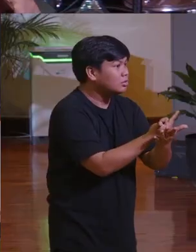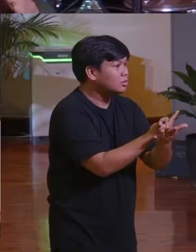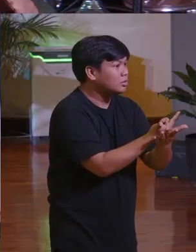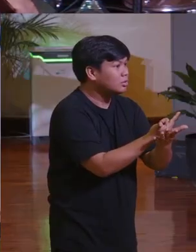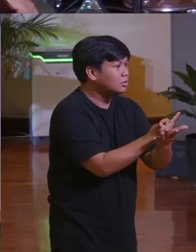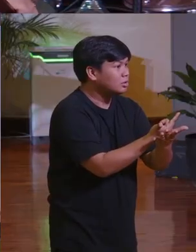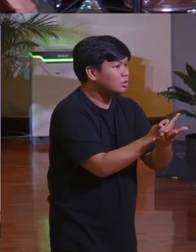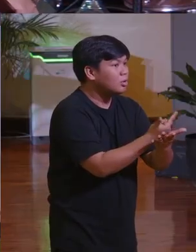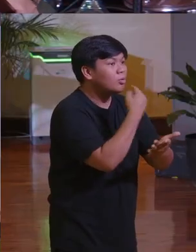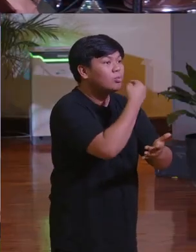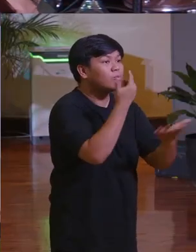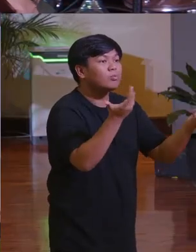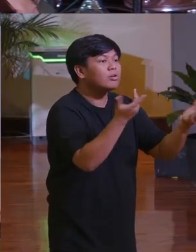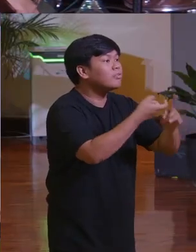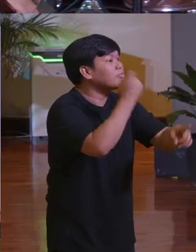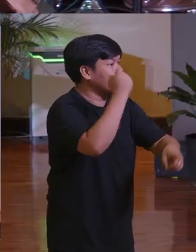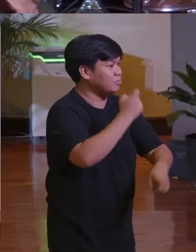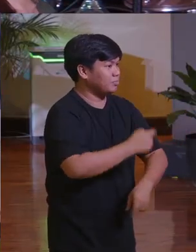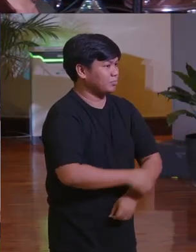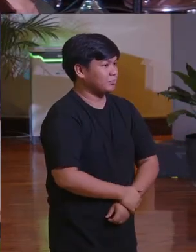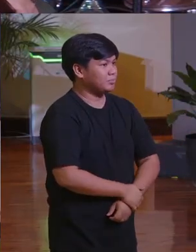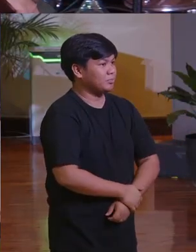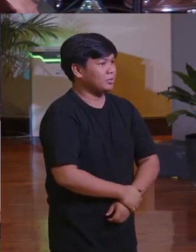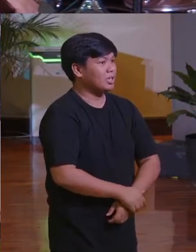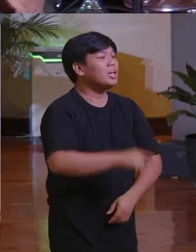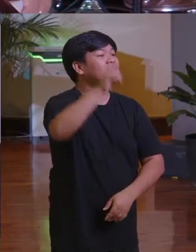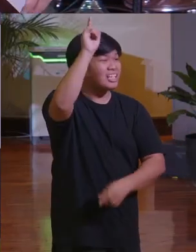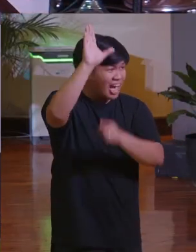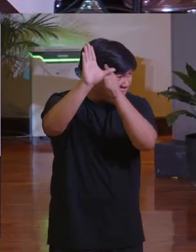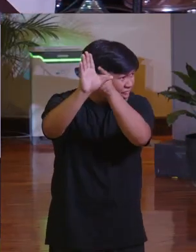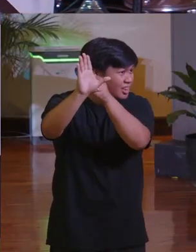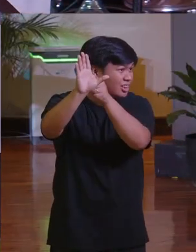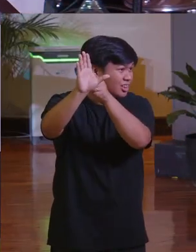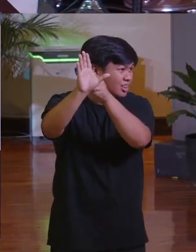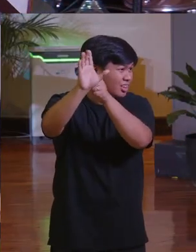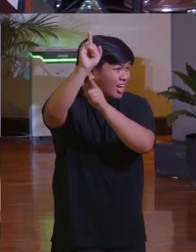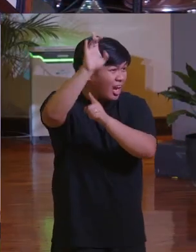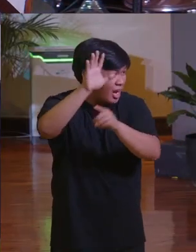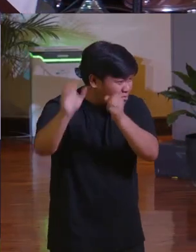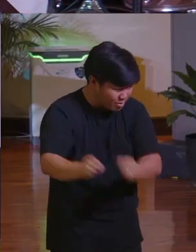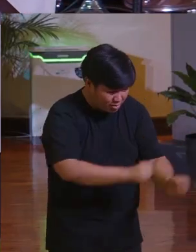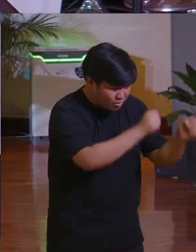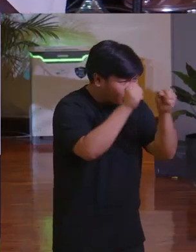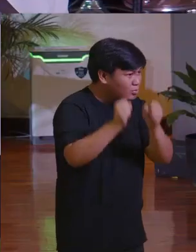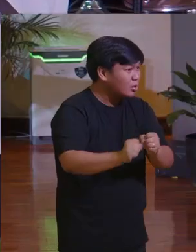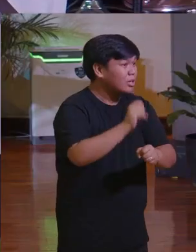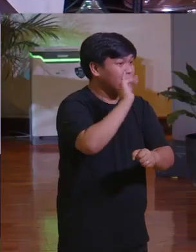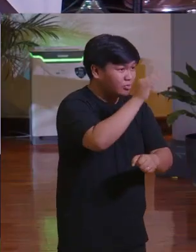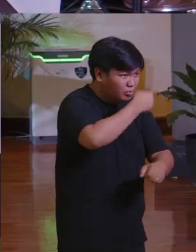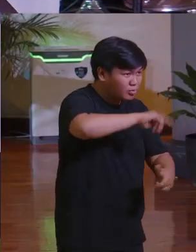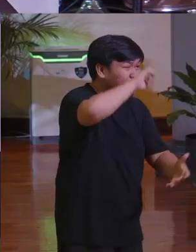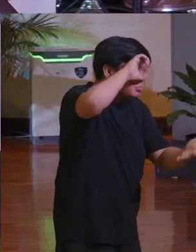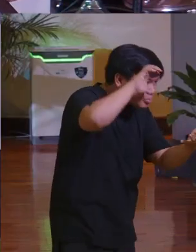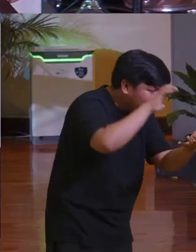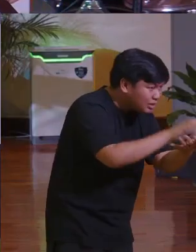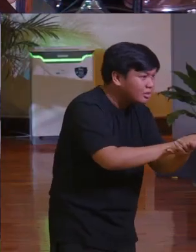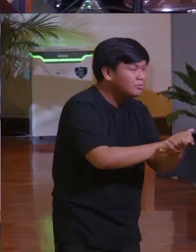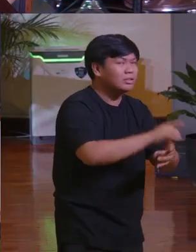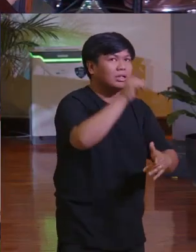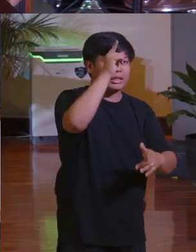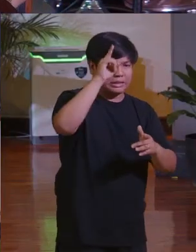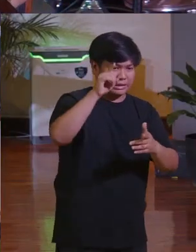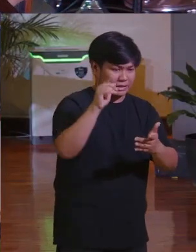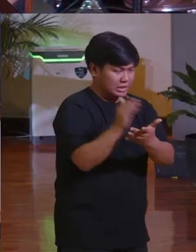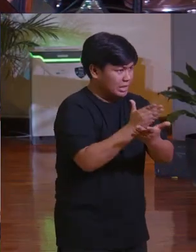hindi ba nanggaling yun sa isang makapangyarihang Diyos? At naniniwala tayo na kapag ito ay binahagi natin sa iba, ito